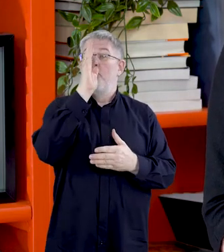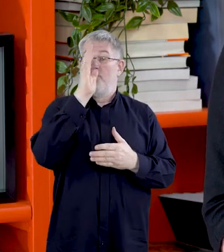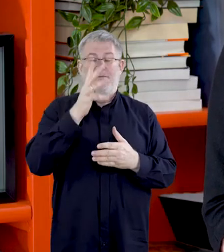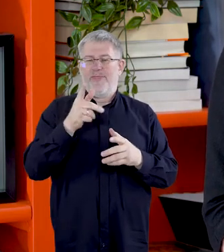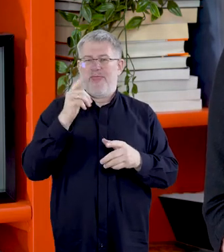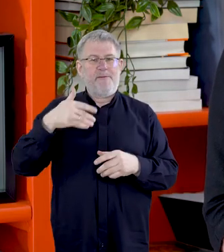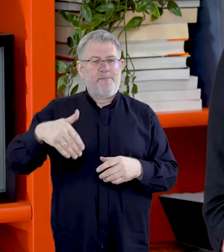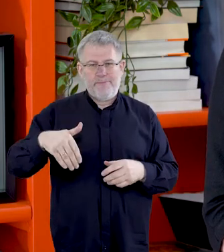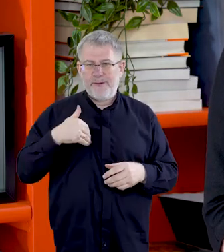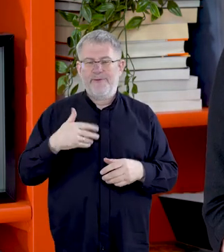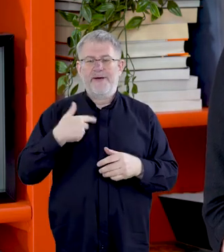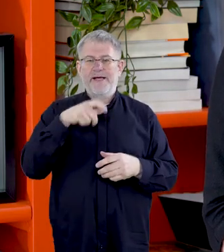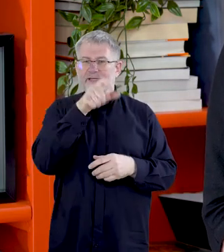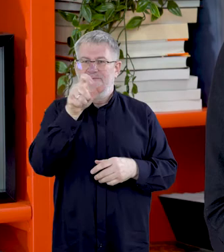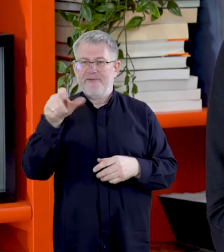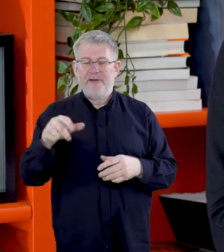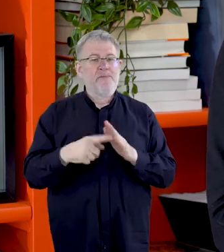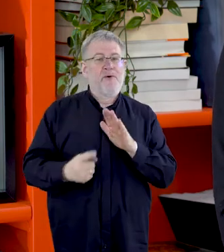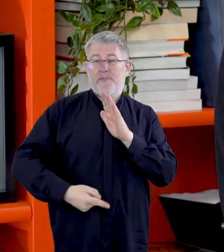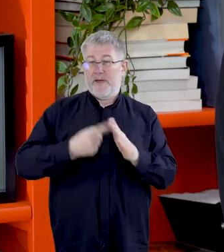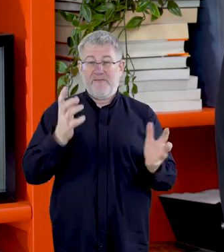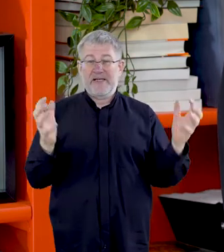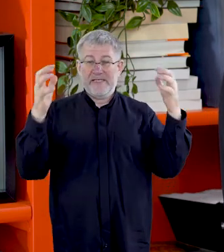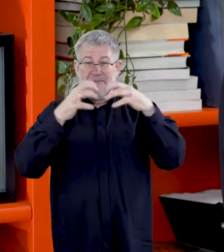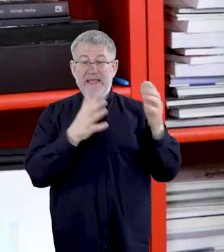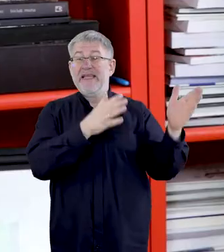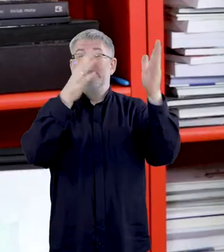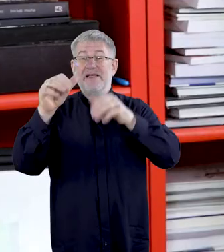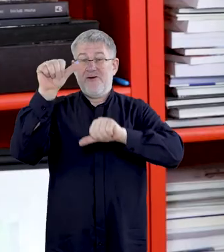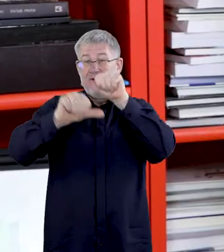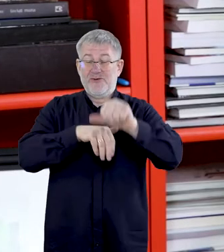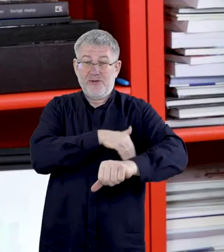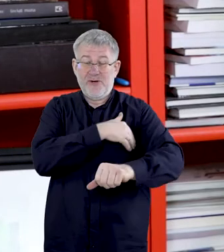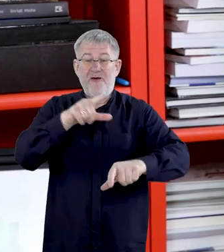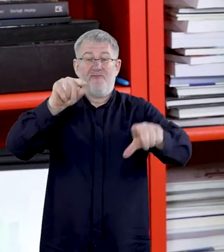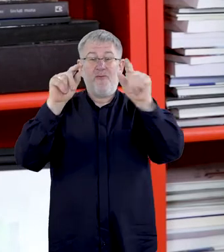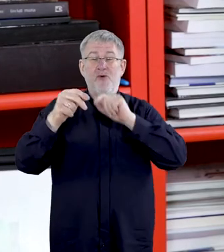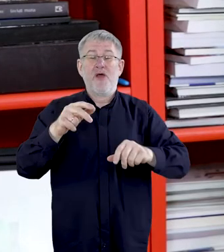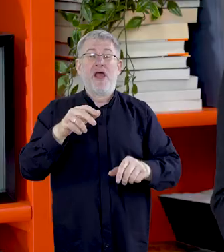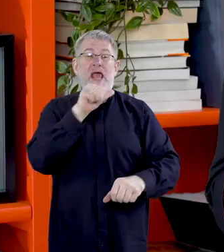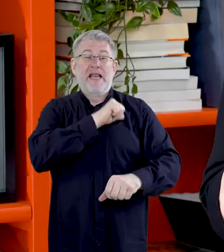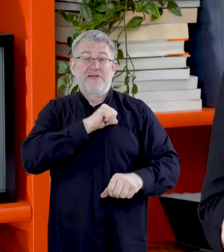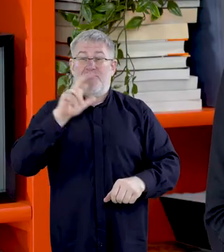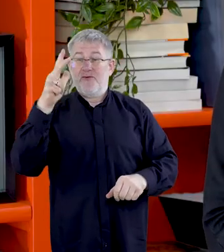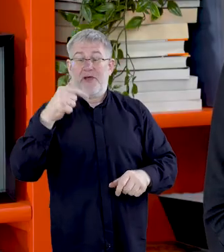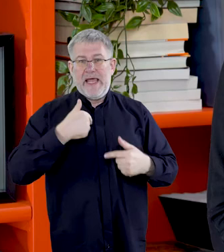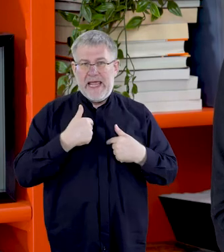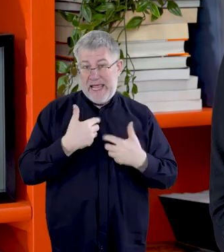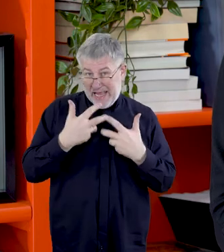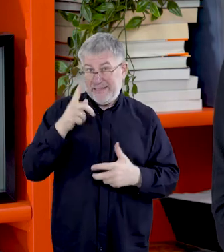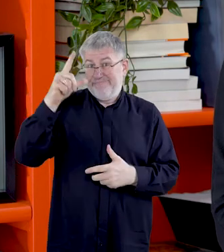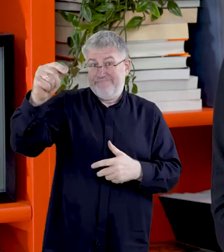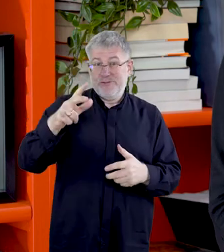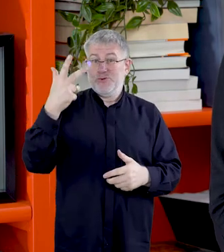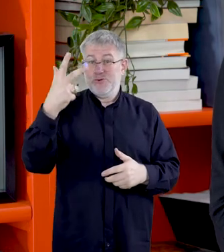w tym przypadku, jak było pierwsze zebranie w następnym roku szkolnym i wybór trójki klasowej, to pani mówi, może ja tak pójdę do tej